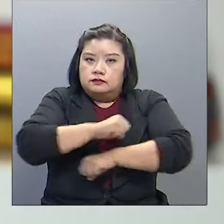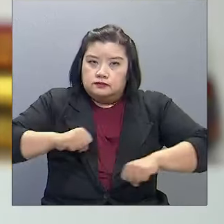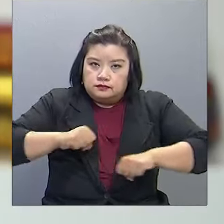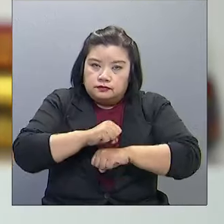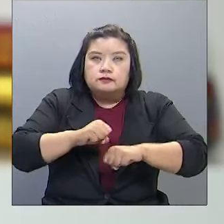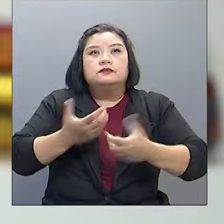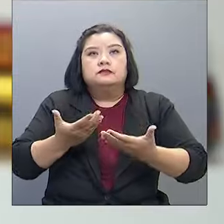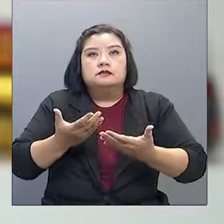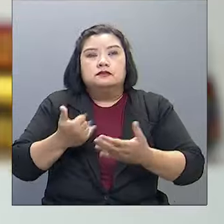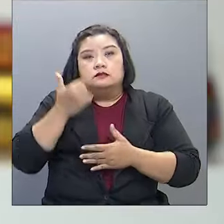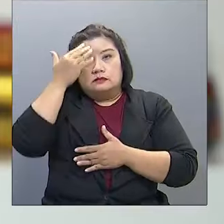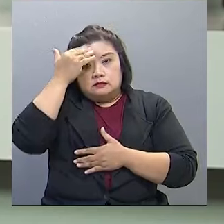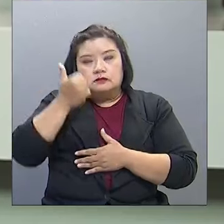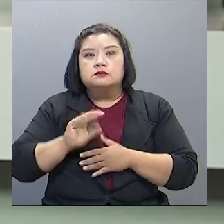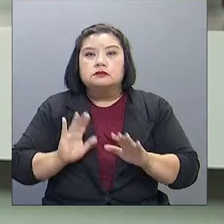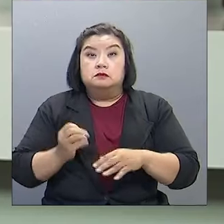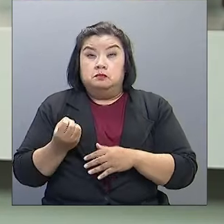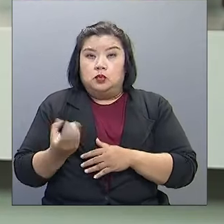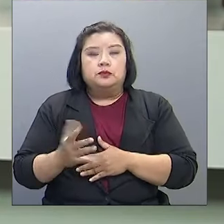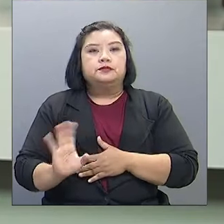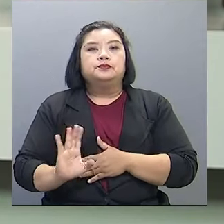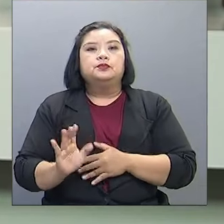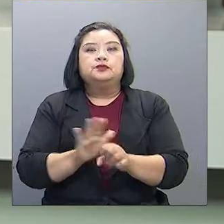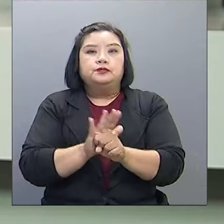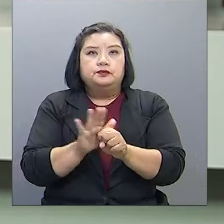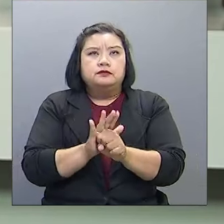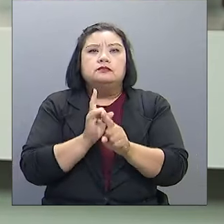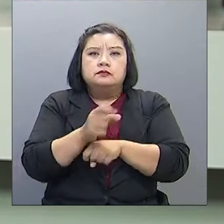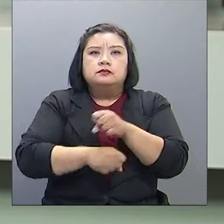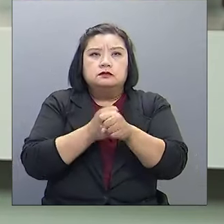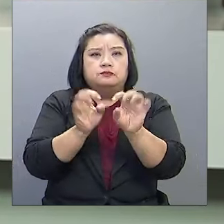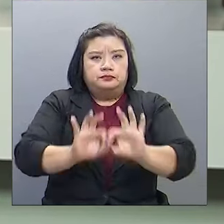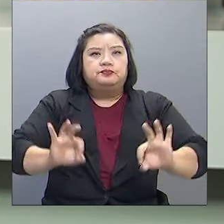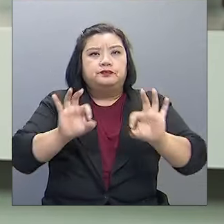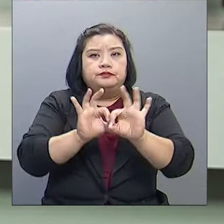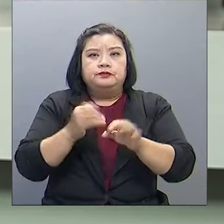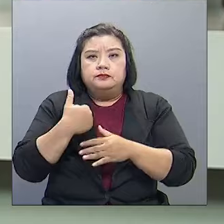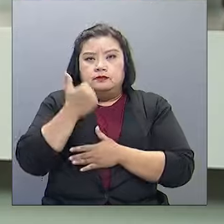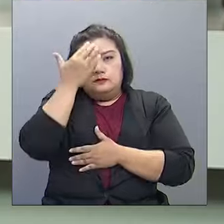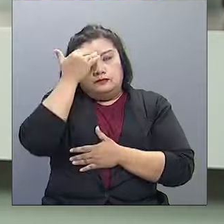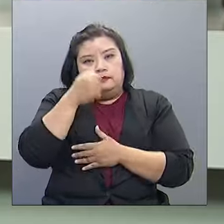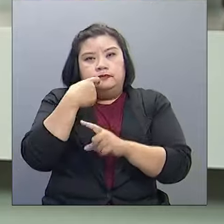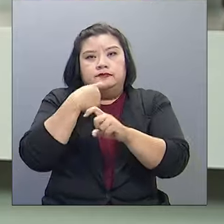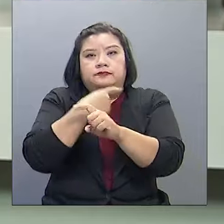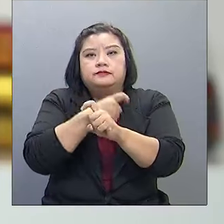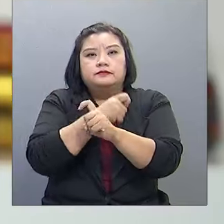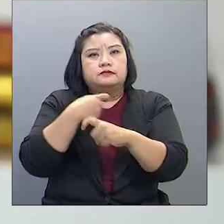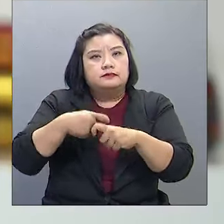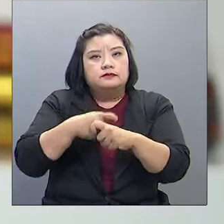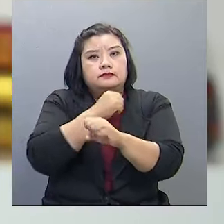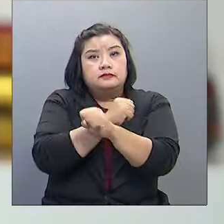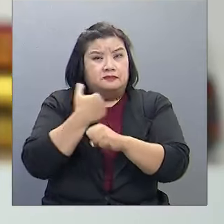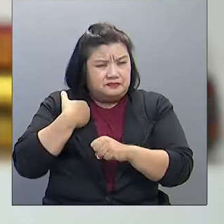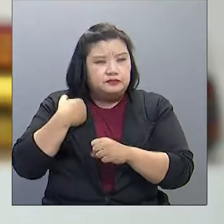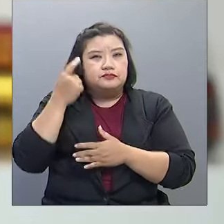มนเทนน้ำหนักตัวเองนะครับไม่ให้น้ำหนักขึ้นจริงๆแล้วมันก็เป็นตามอายุด้วยบางสิ่งบางอย่างเราก็ไม่สามารถป้องกันได้ถ้าเราอายุเยอะขึ้นแต่